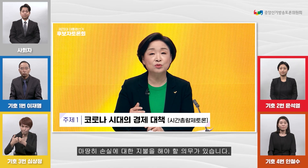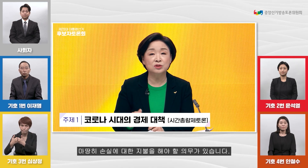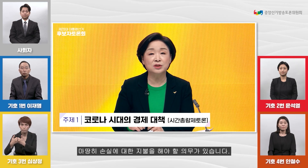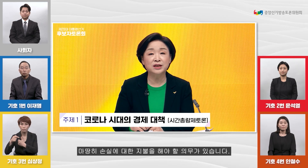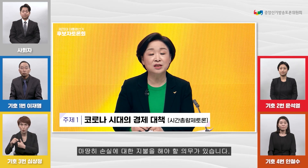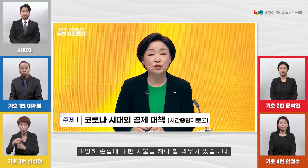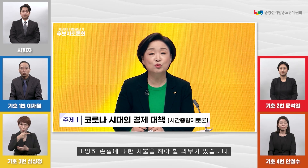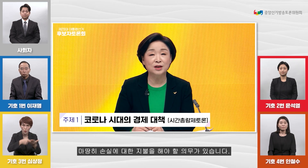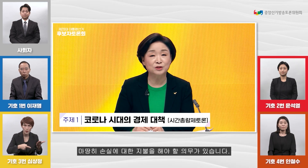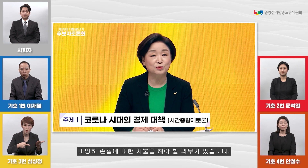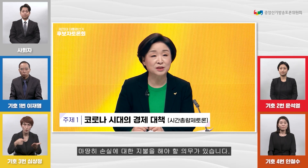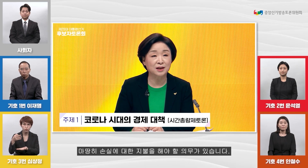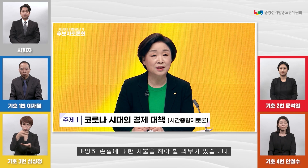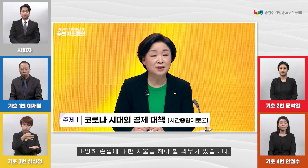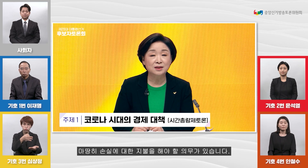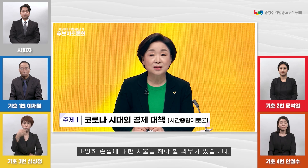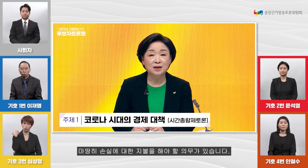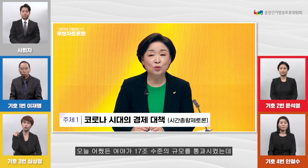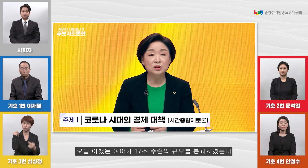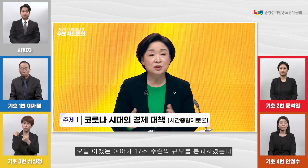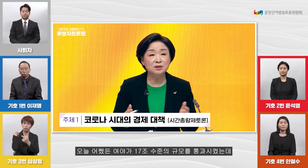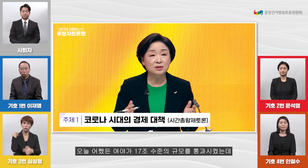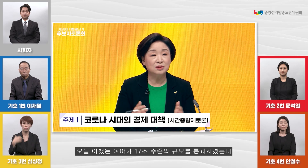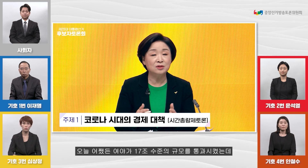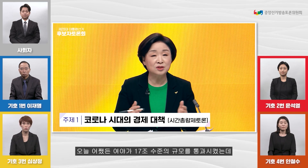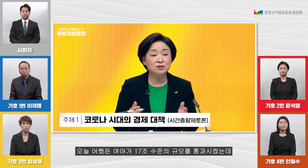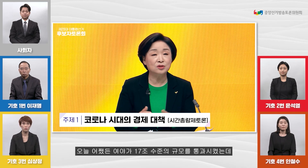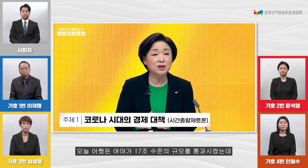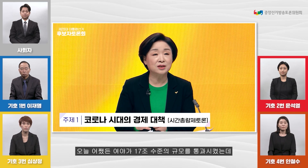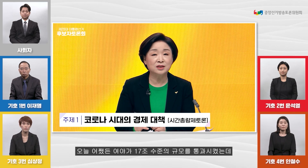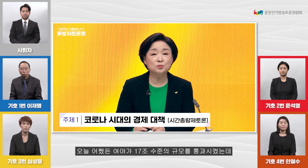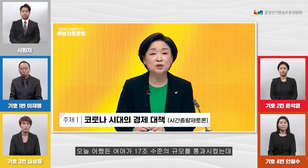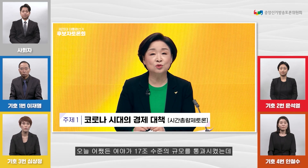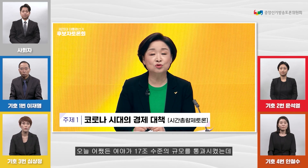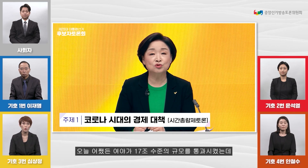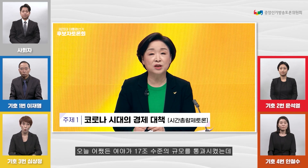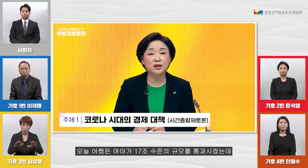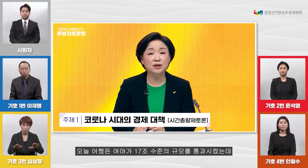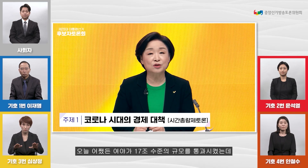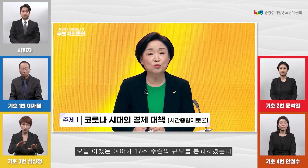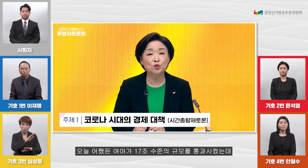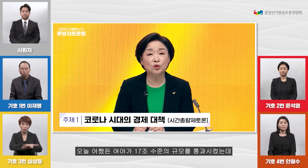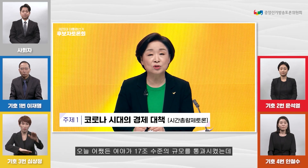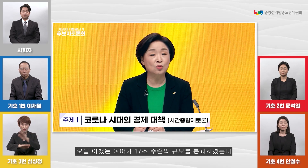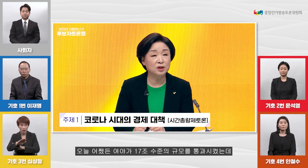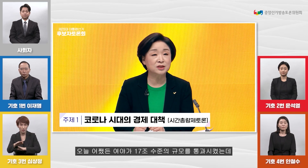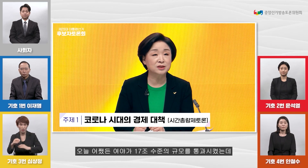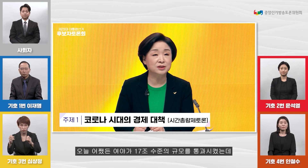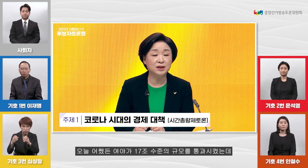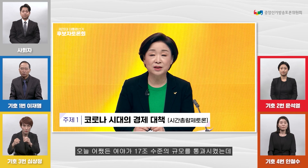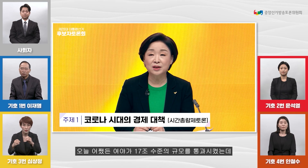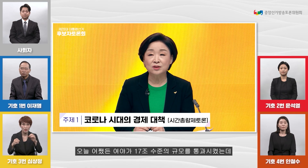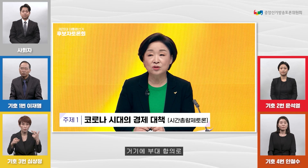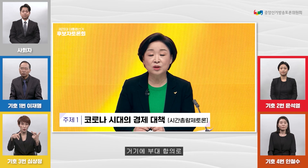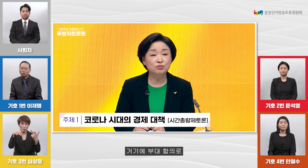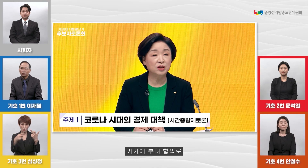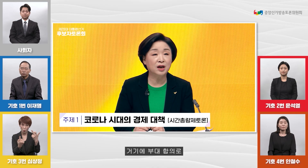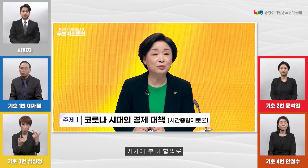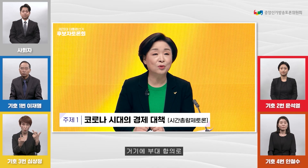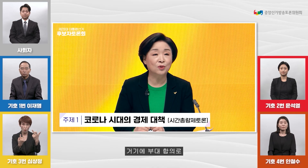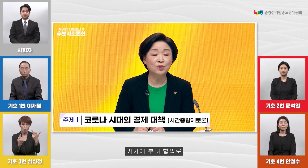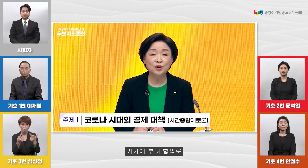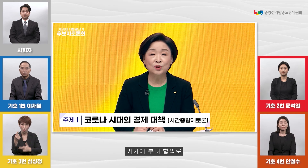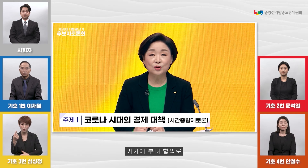대한 지불을 해야 될 의무가 있습니다. 오늘 어쨌든 여야가 17조 수준의 규모를 통과시키는데 거기에